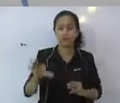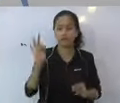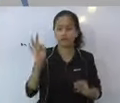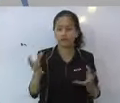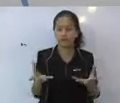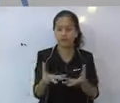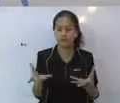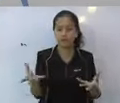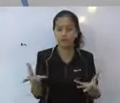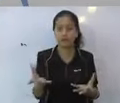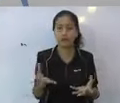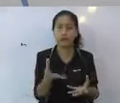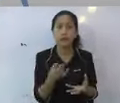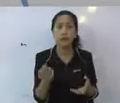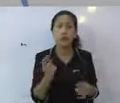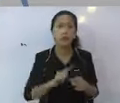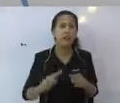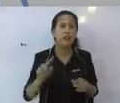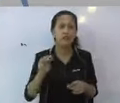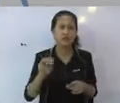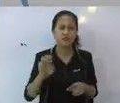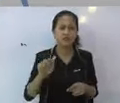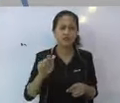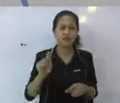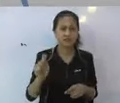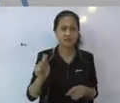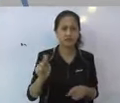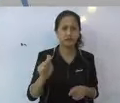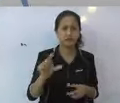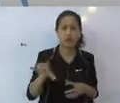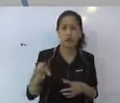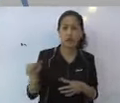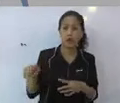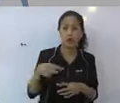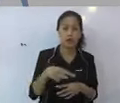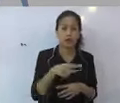ng pork. Bakit? Merong yung sakit ng pork,